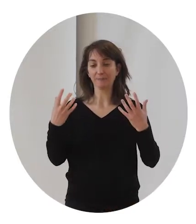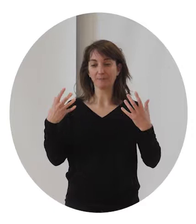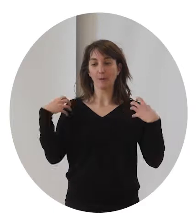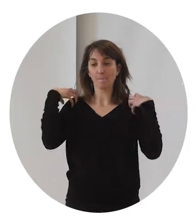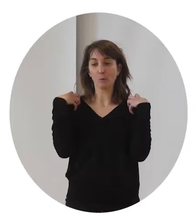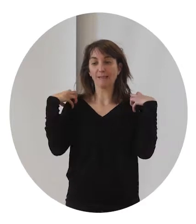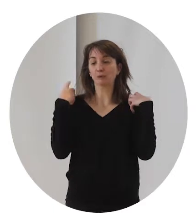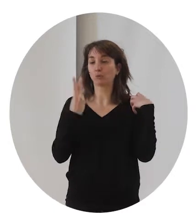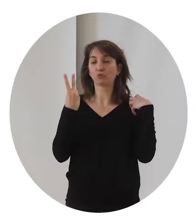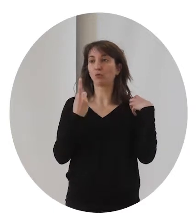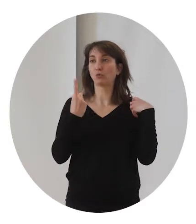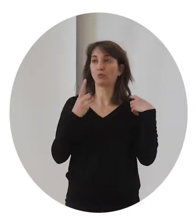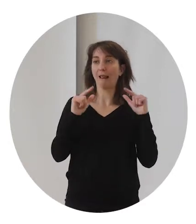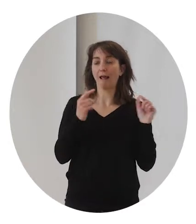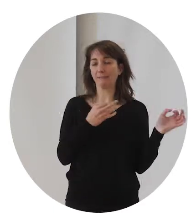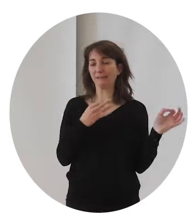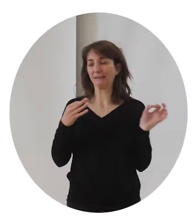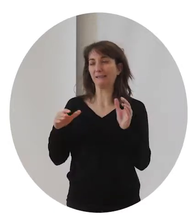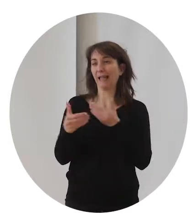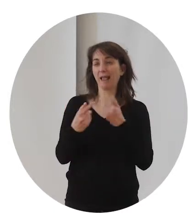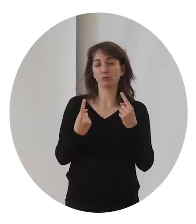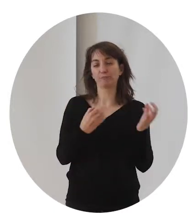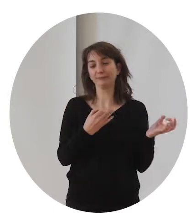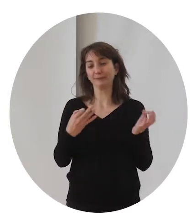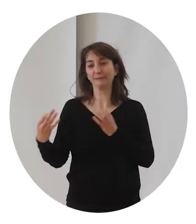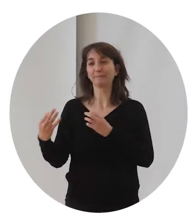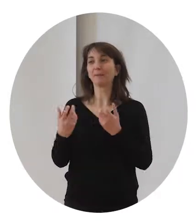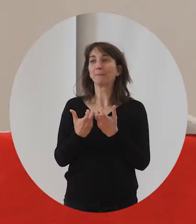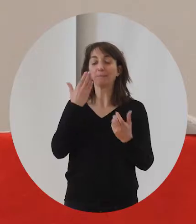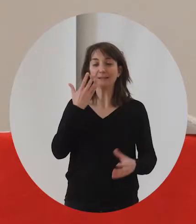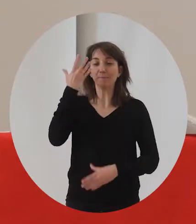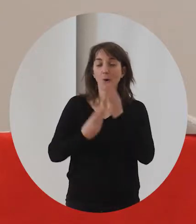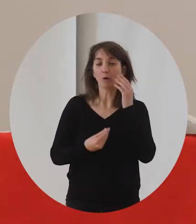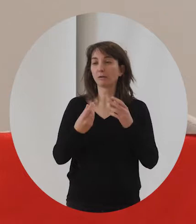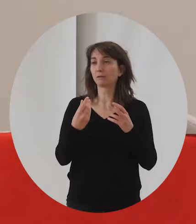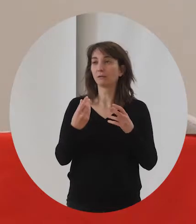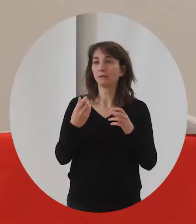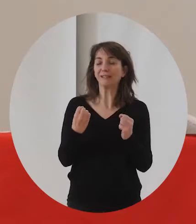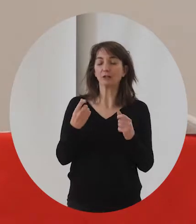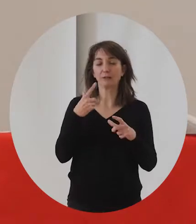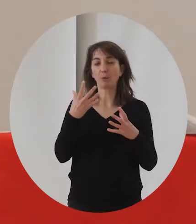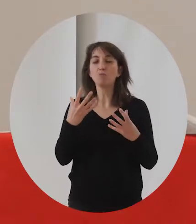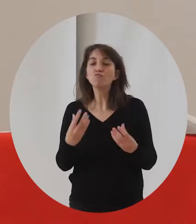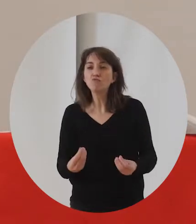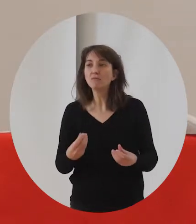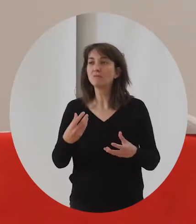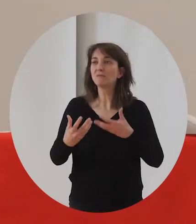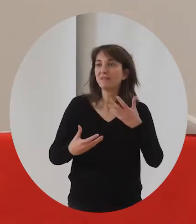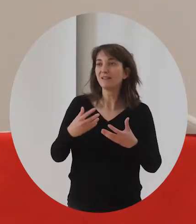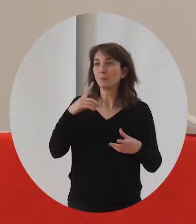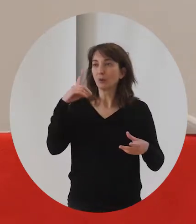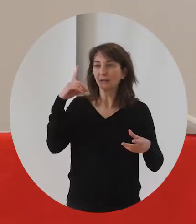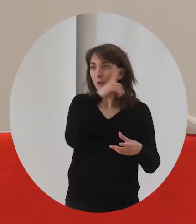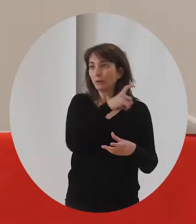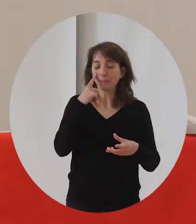motrice qui est en toile de fond. Quand on a affaire à un tonus déficitaire, ça entraîne des difficultés pour exprimer ses